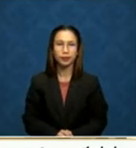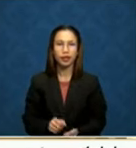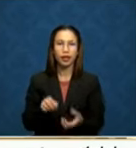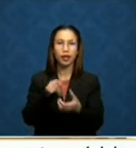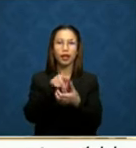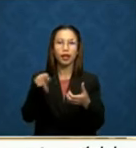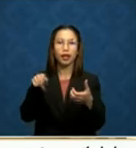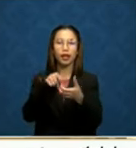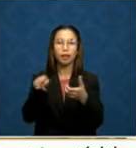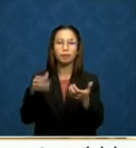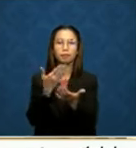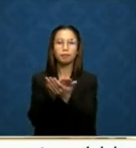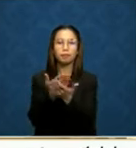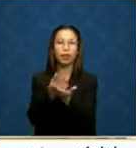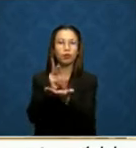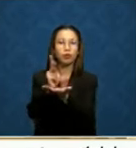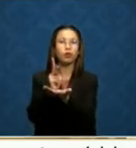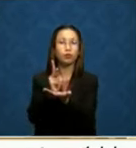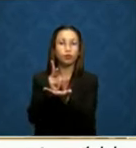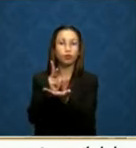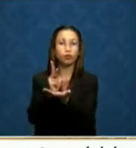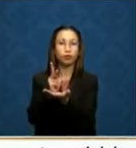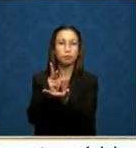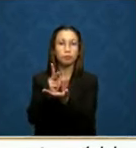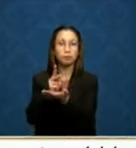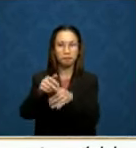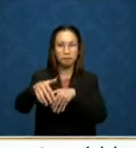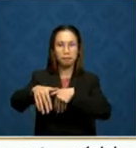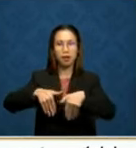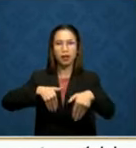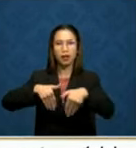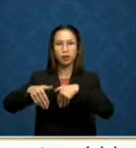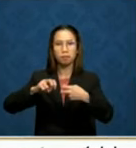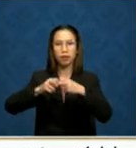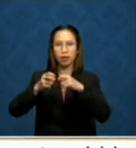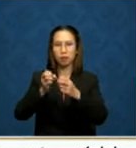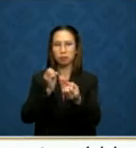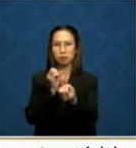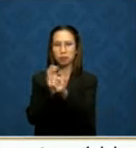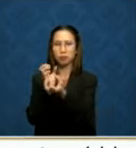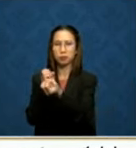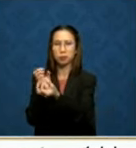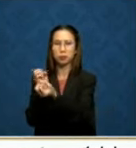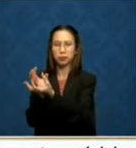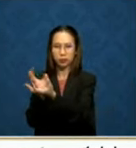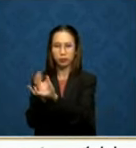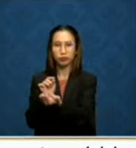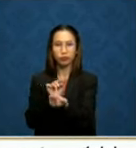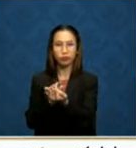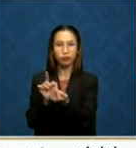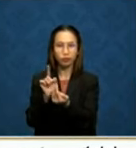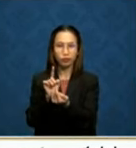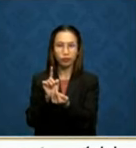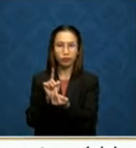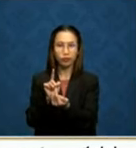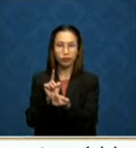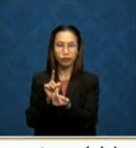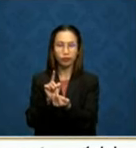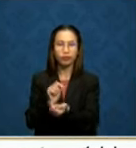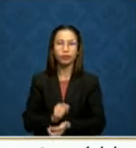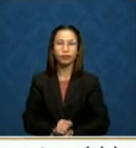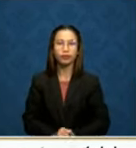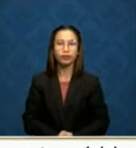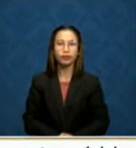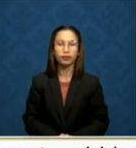ู้ยืมเงินครับมีประชาชนเดืดร้อยมากทีเดีวครับ กรณีที่ถูก